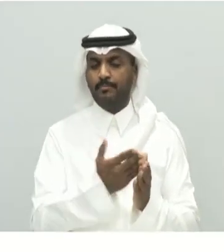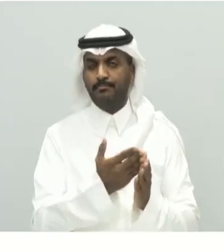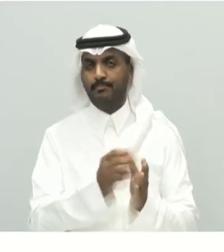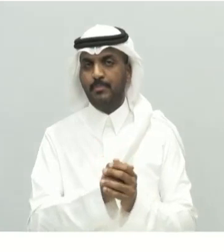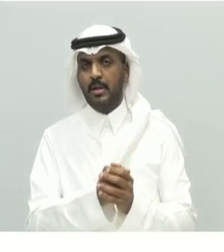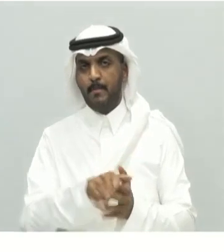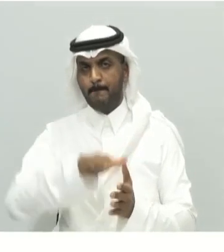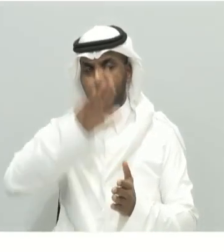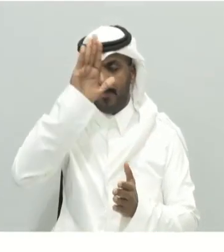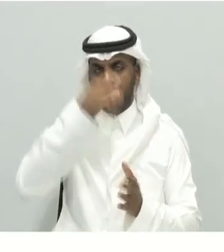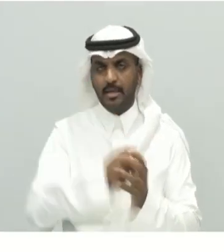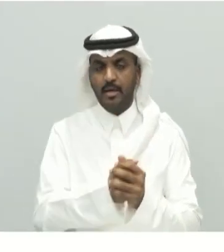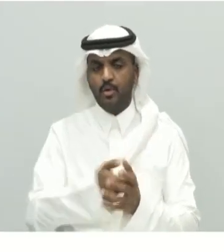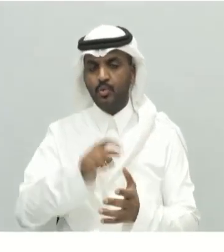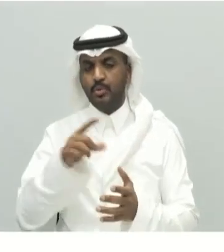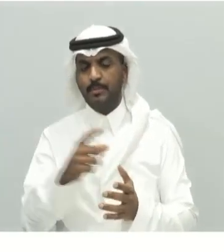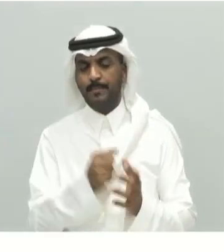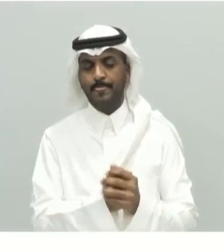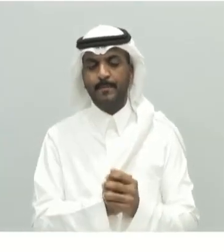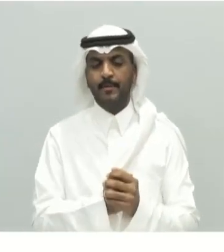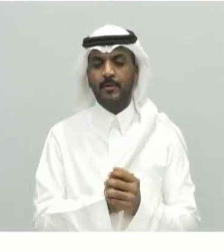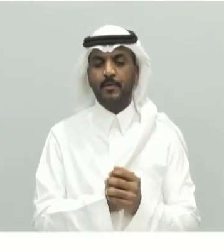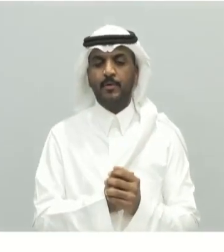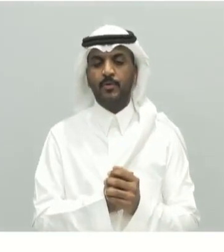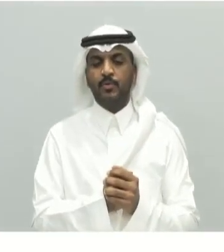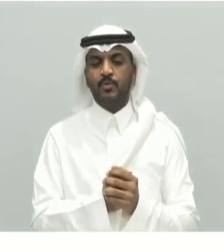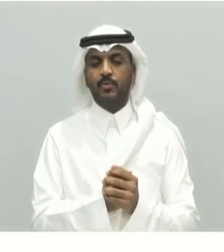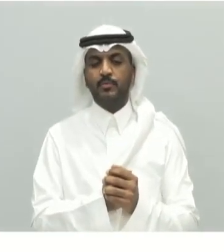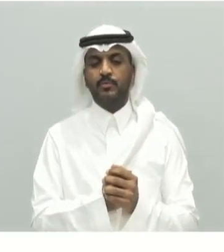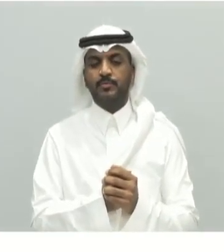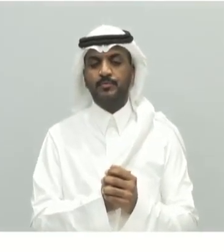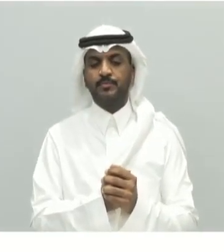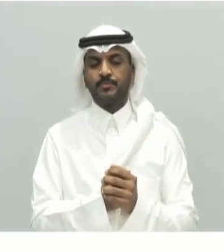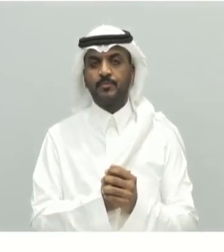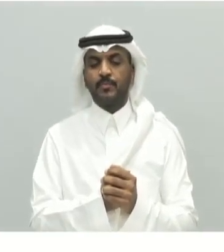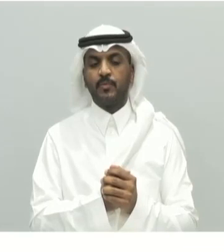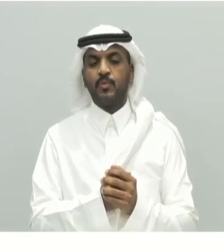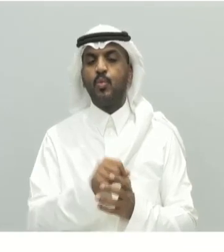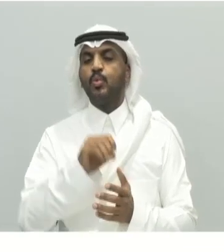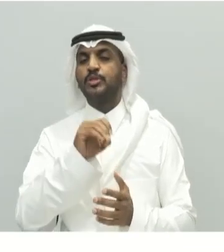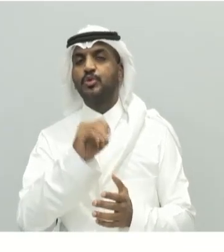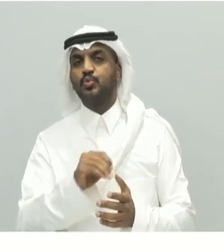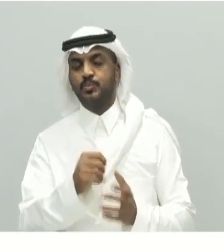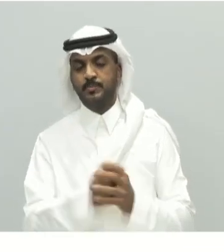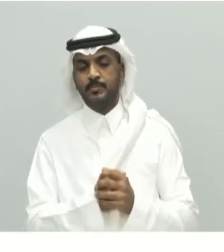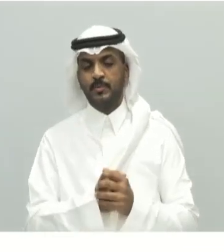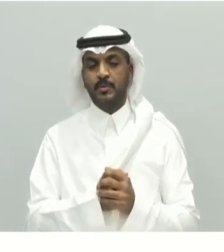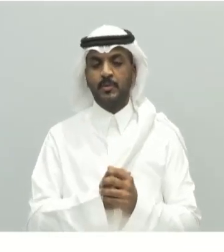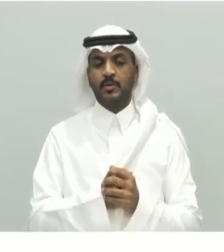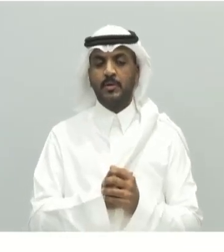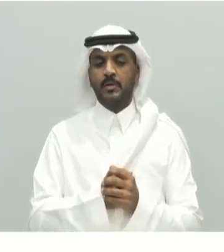العراق والمملكه الاردنيه شمالا وجنوبا